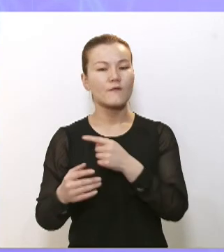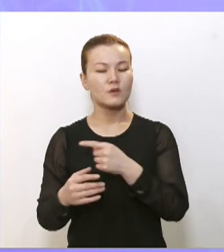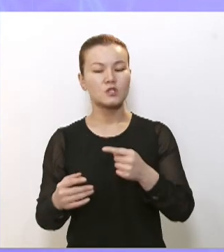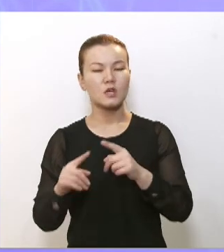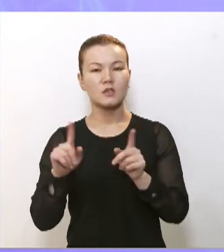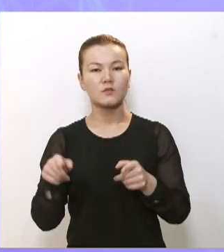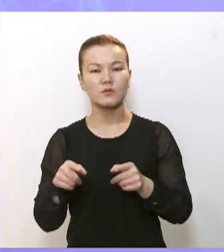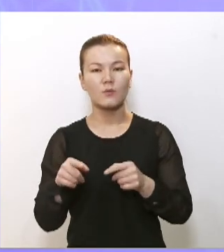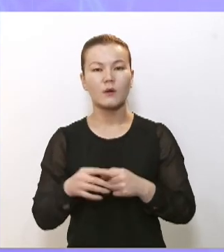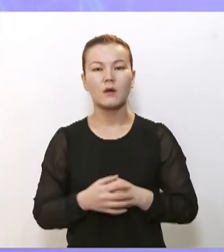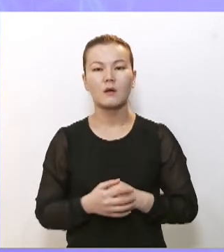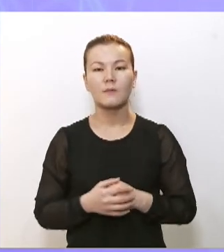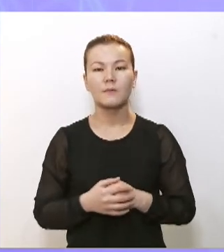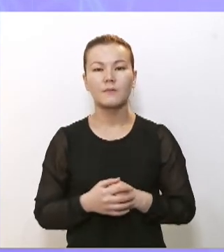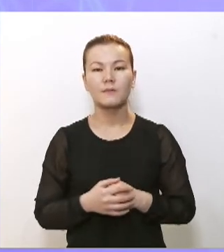скобочках